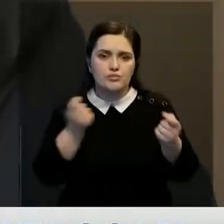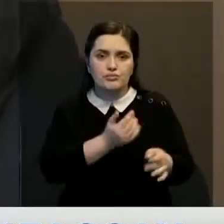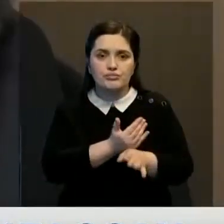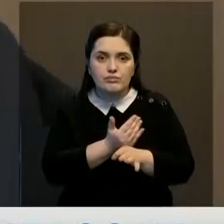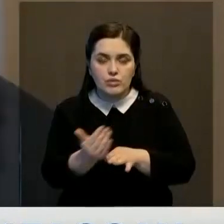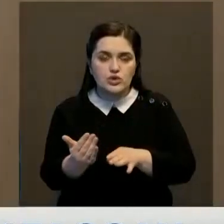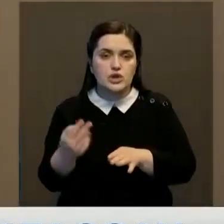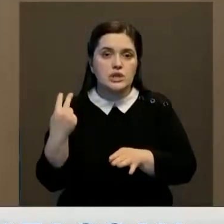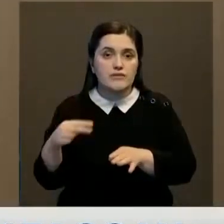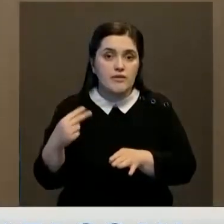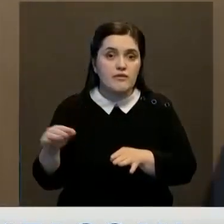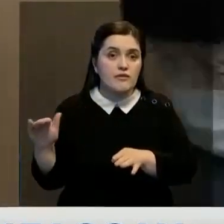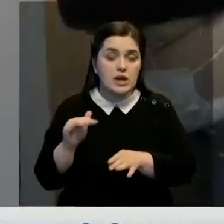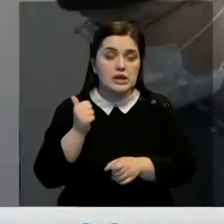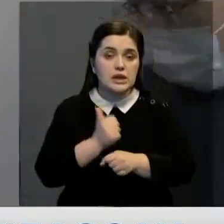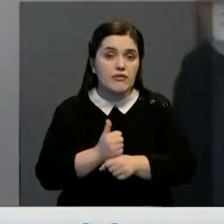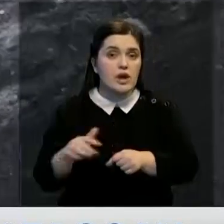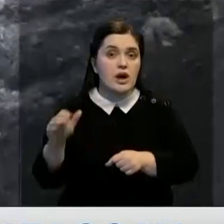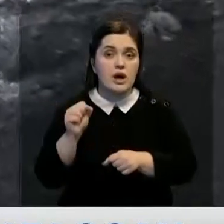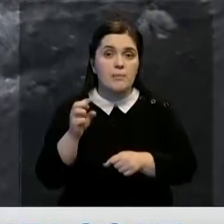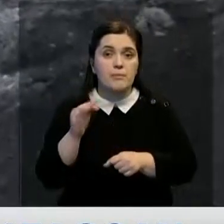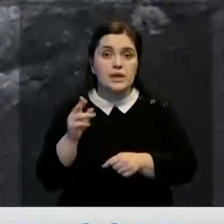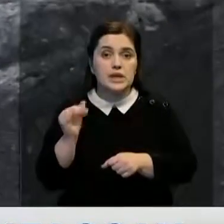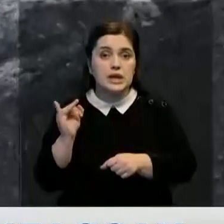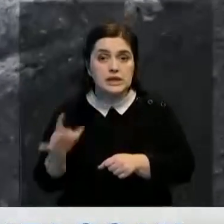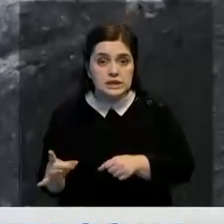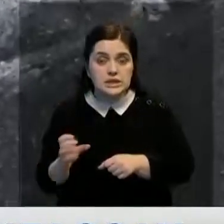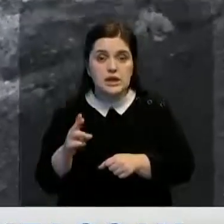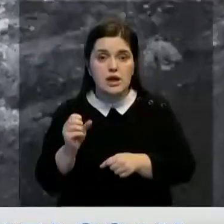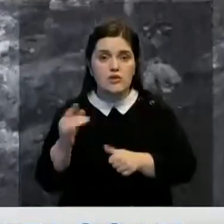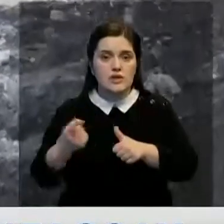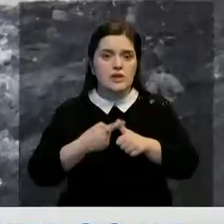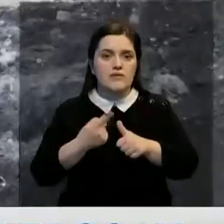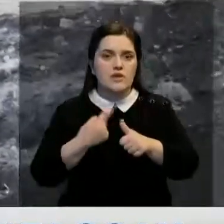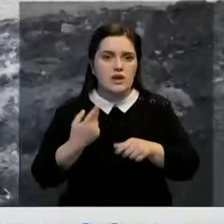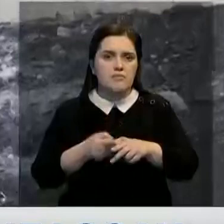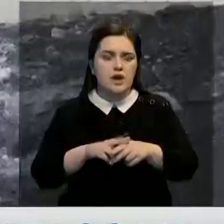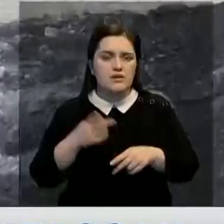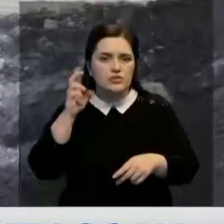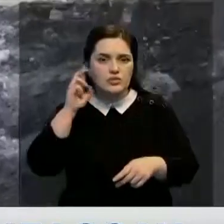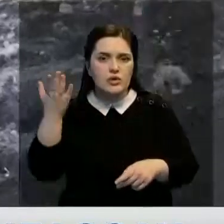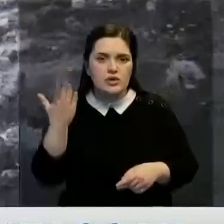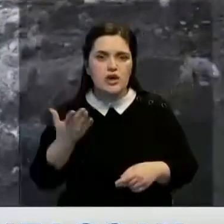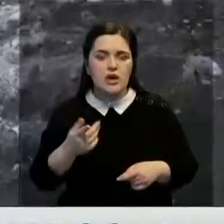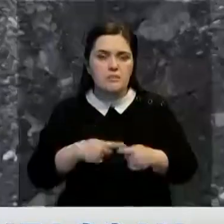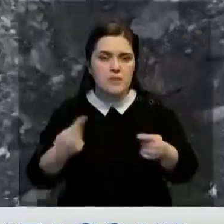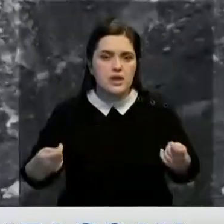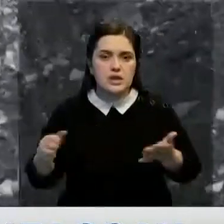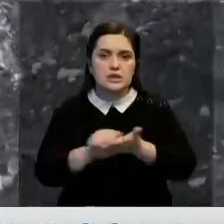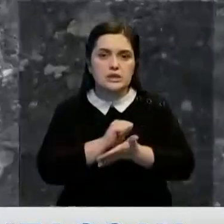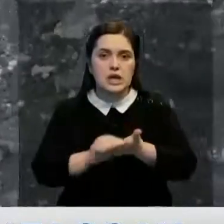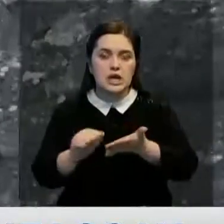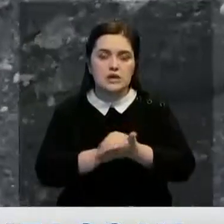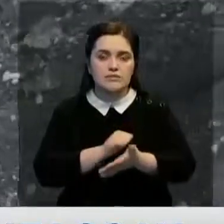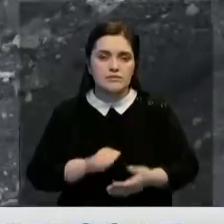топливо в котельную только 20-го. Глава региона Абылкаир Скаков назвал ситуацию примером чиновничьей бюрократии